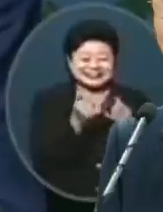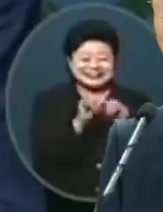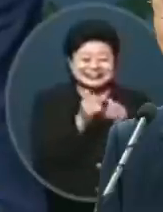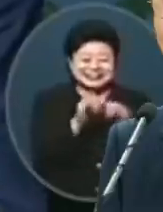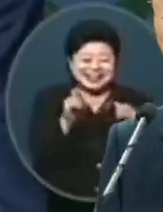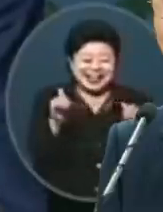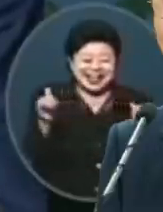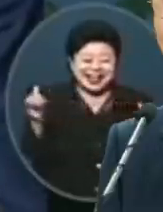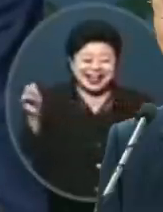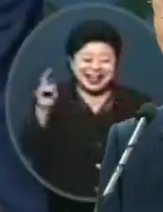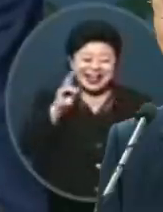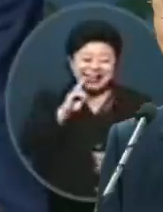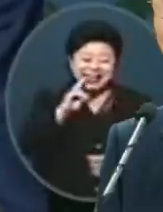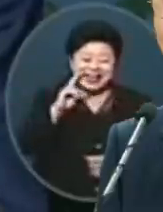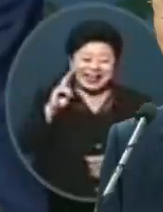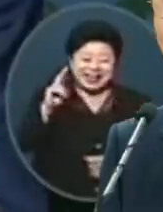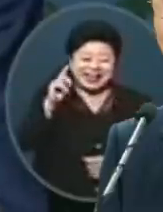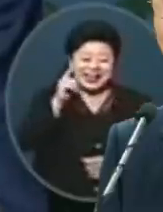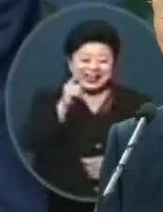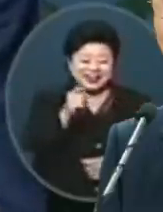사랑하는 자